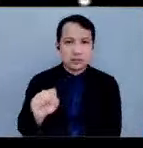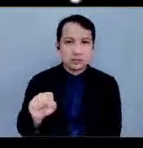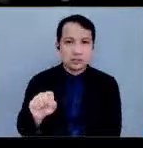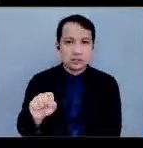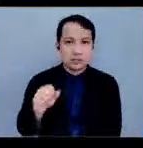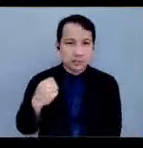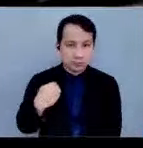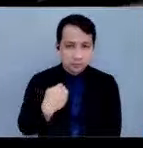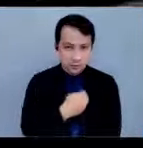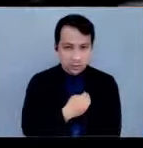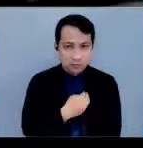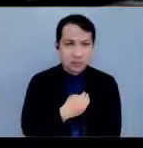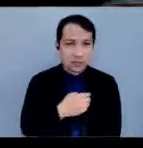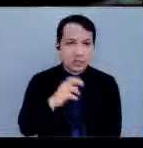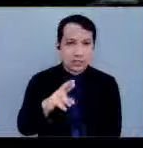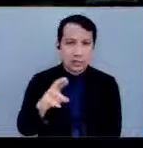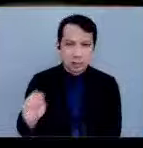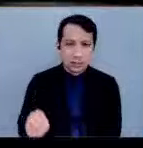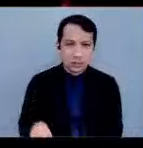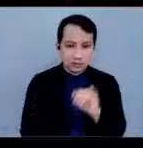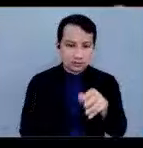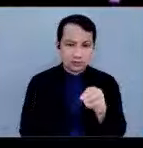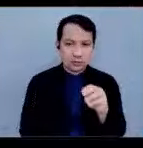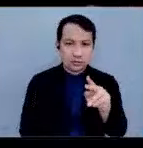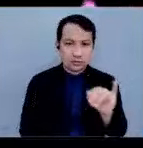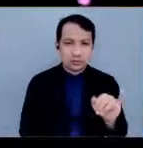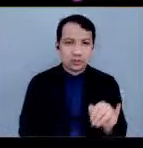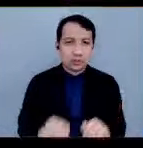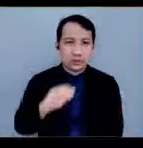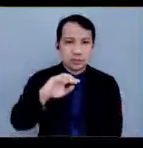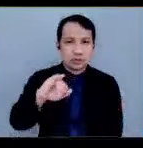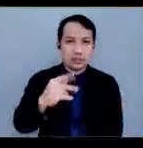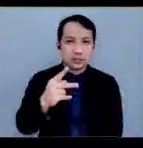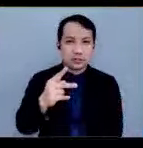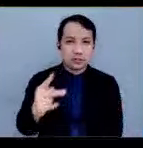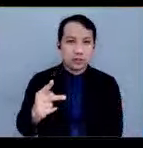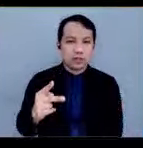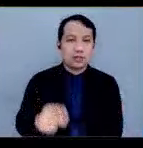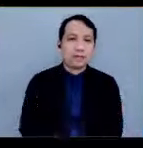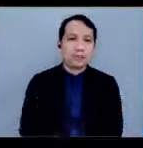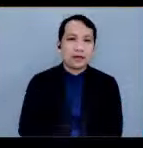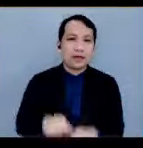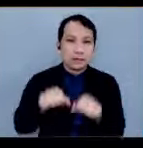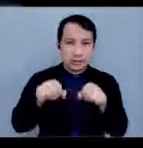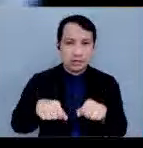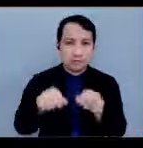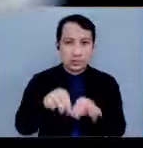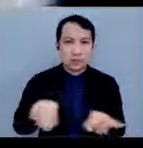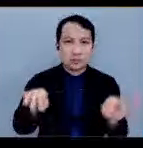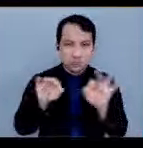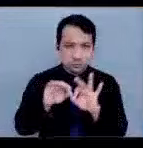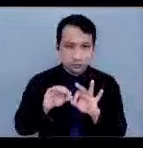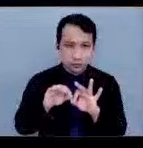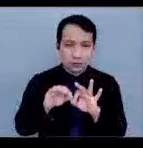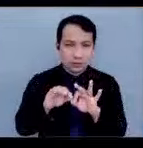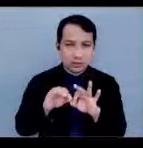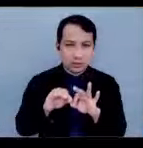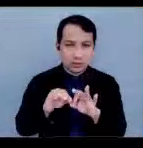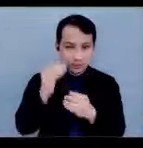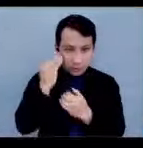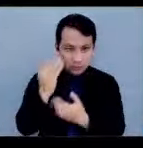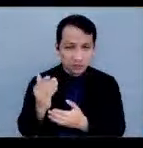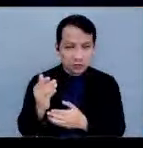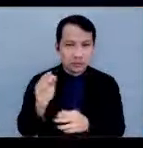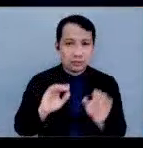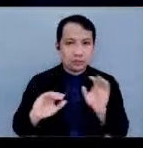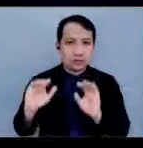nina RM, Jimin at Jungkook. Ibinahagi rin ni Suga ang kahalagahan ng pagdaraos ng concert bilang